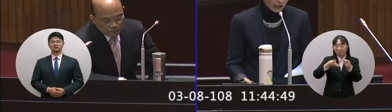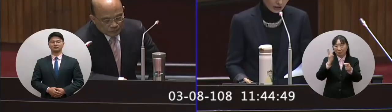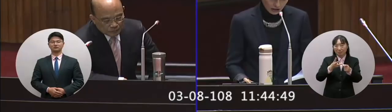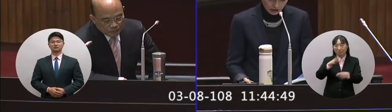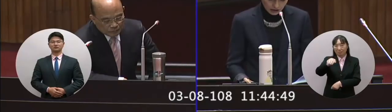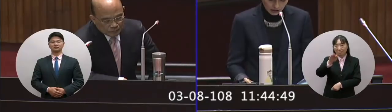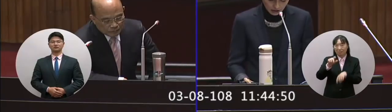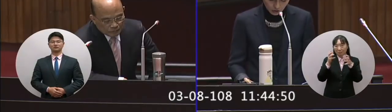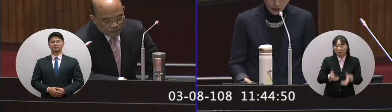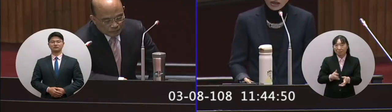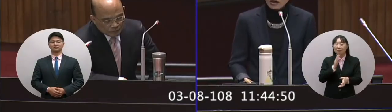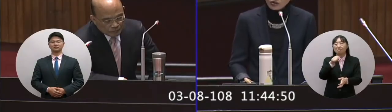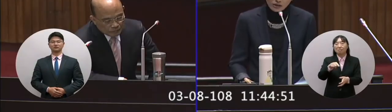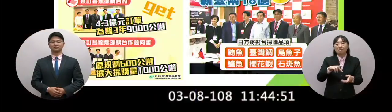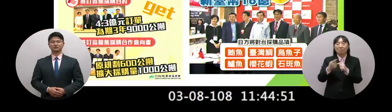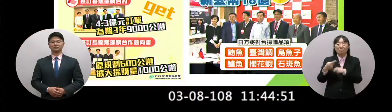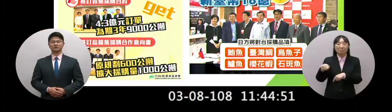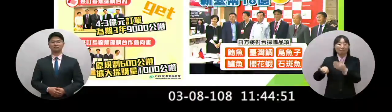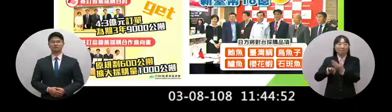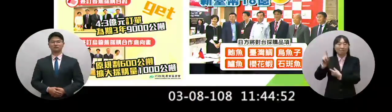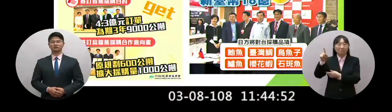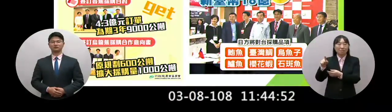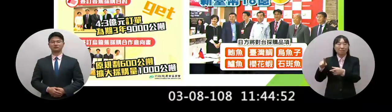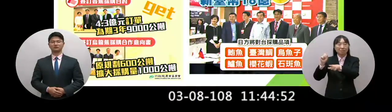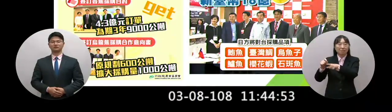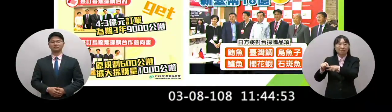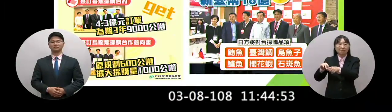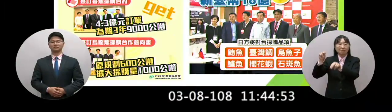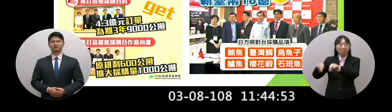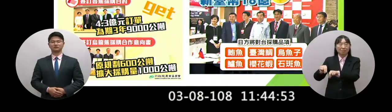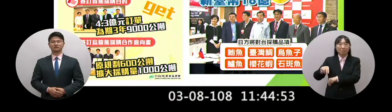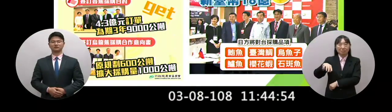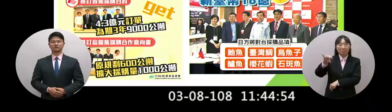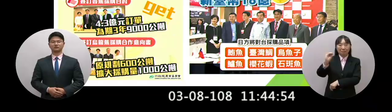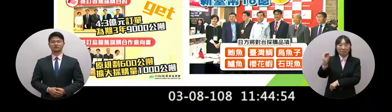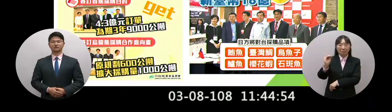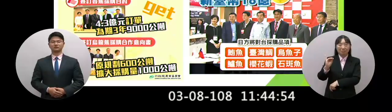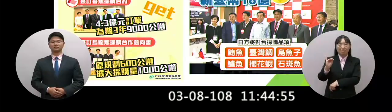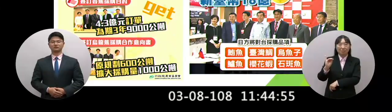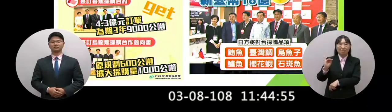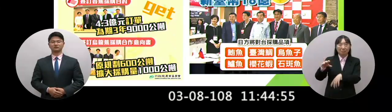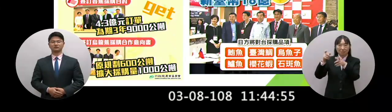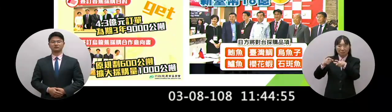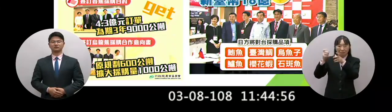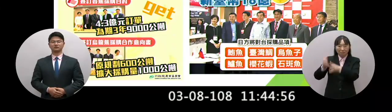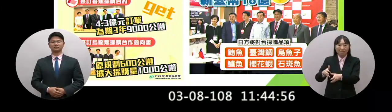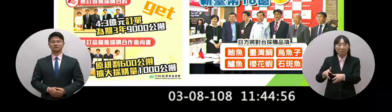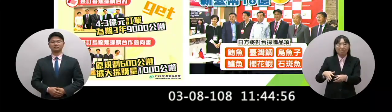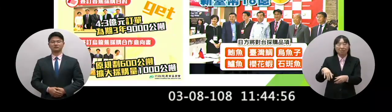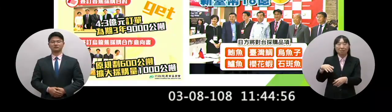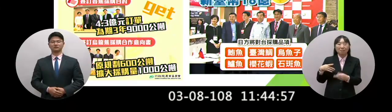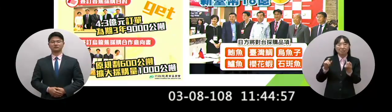3年9000吨，以及跟这个船舱公司签了1000公吨的乌龙胶等等，这一些是农产的部